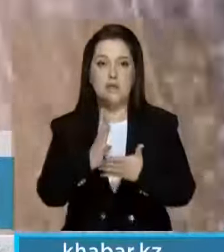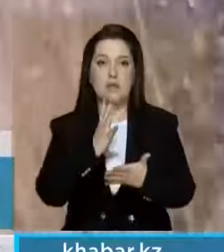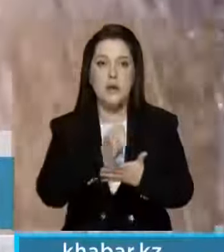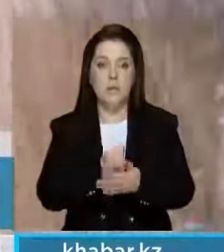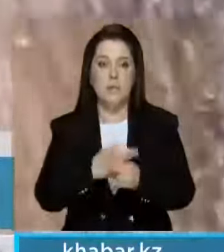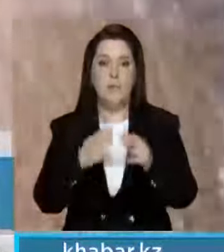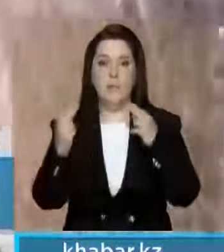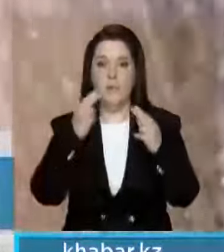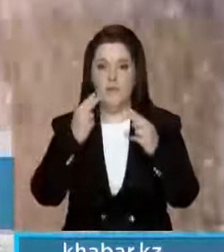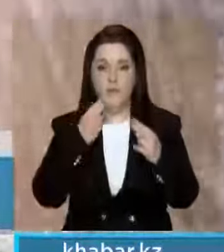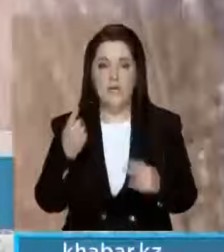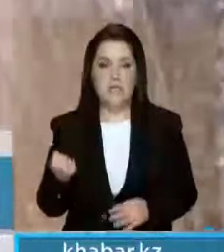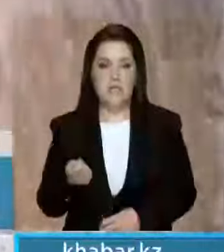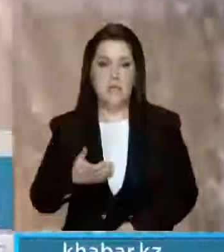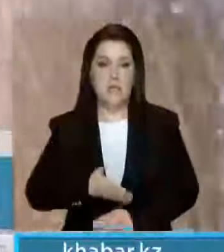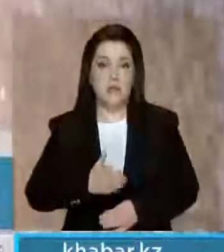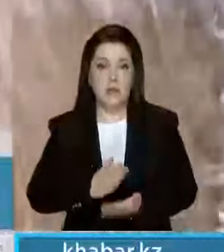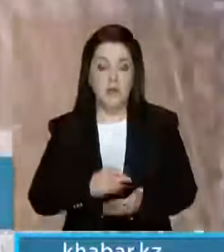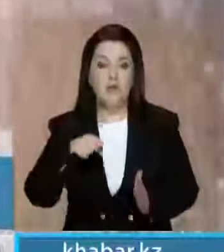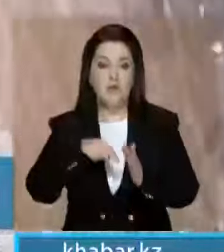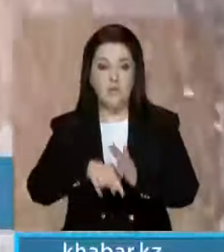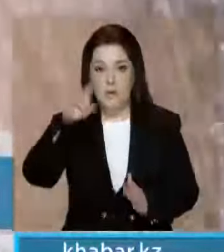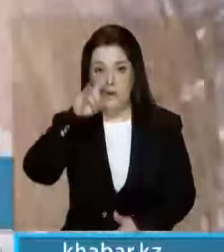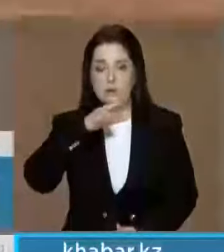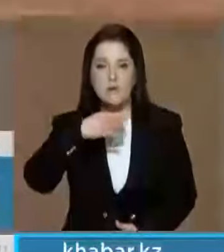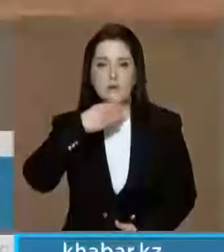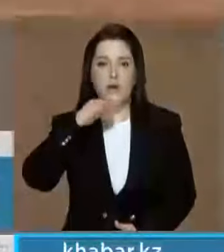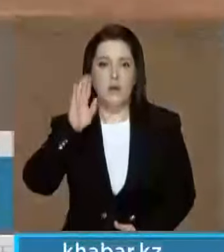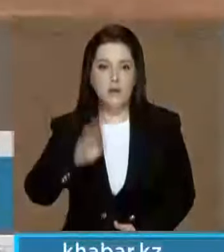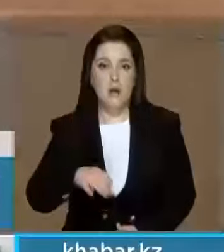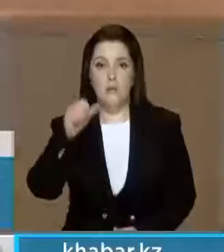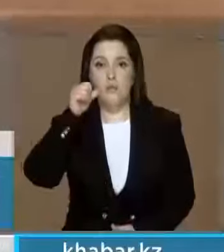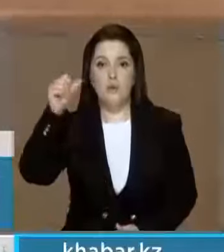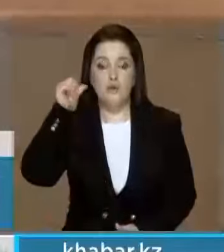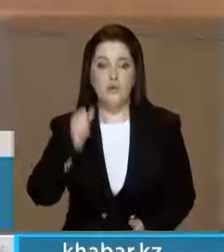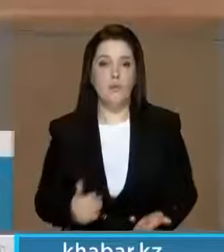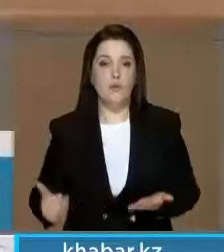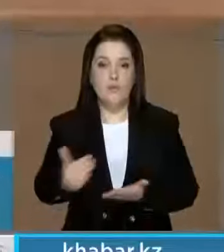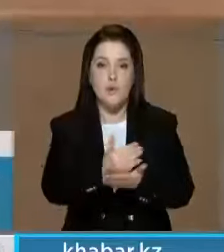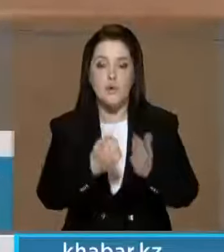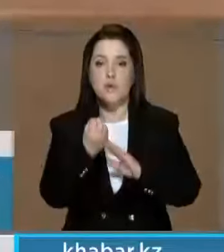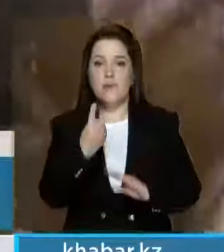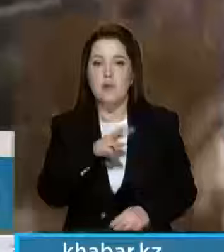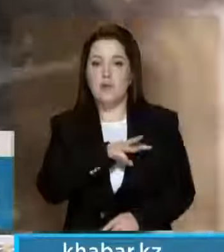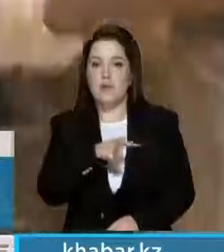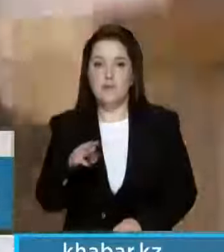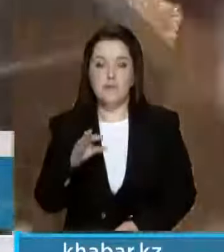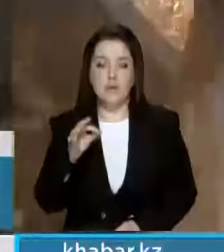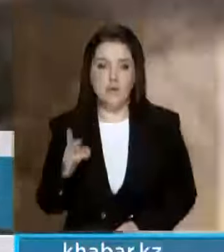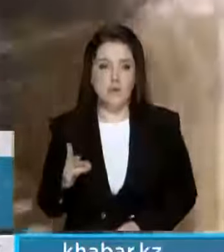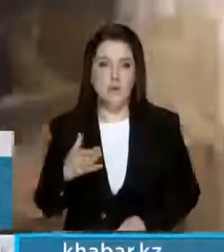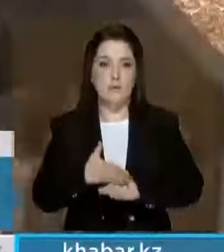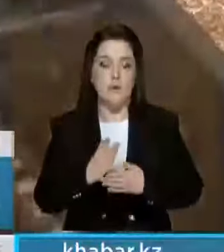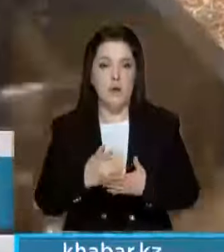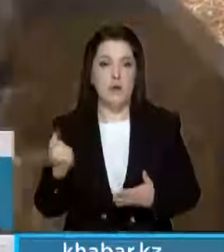ведомстве. Запасов продовольственного и фуражного зерна на внутреннем рынке достаточно. Отмечу, что в прошлом году собрали 12 миллионов